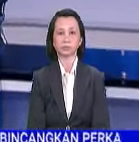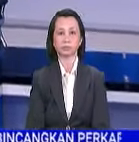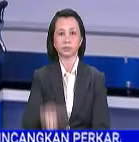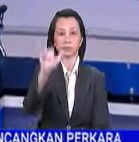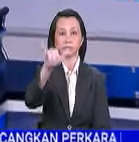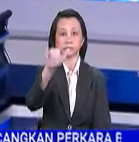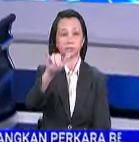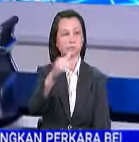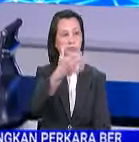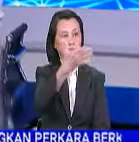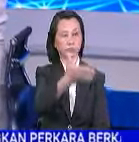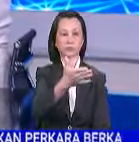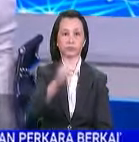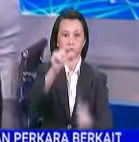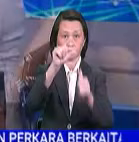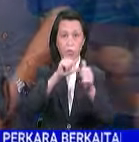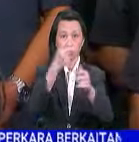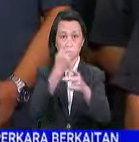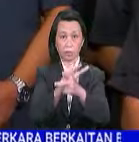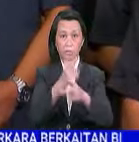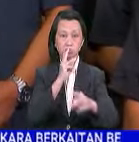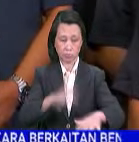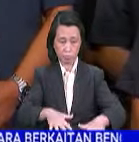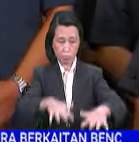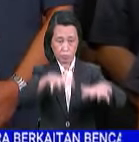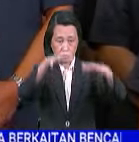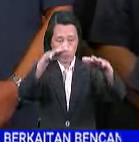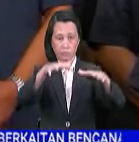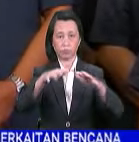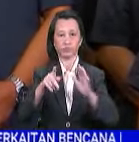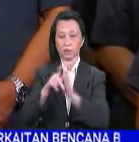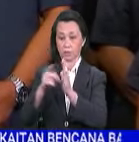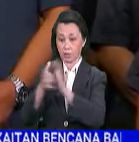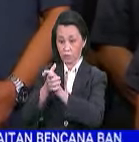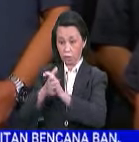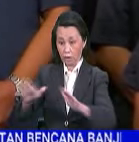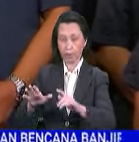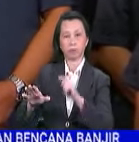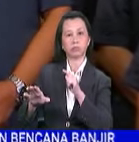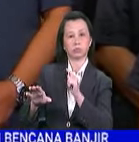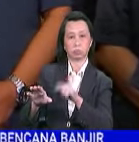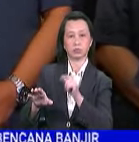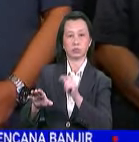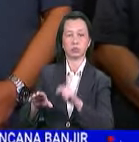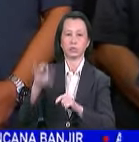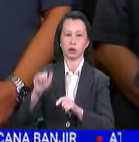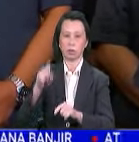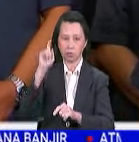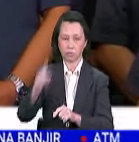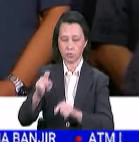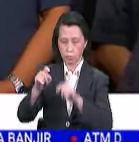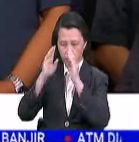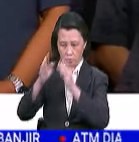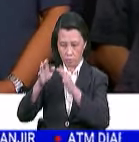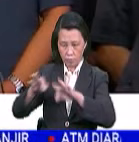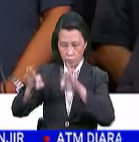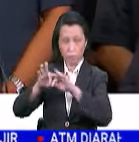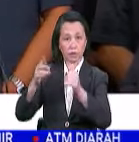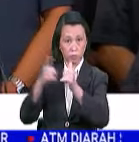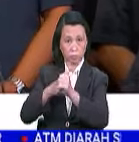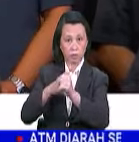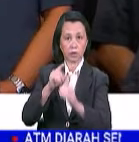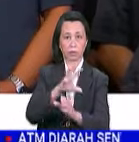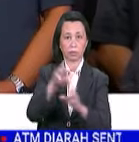Ya, Ivan dan Fahatun, setiap kali bencana banjir berlaku, aspek keselamatan antara yang perlu ditekankan